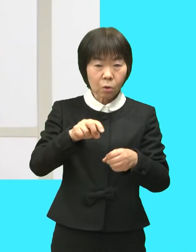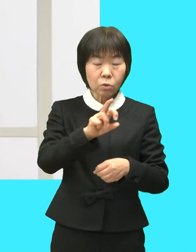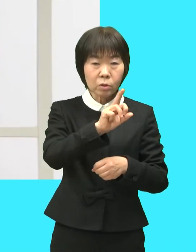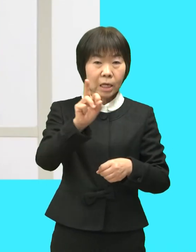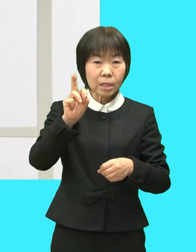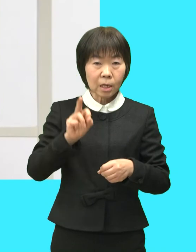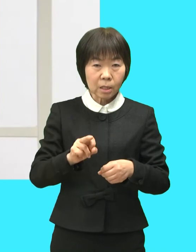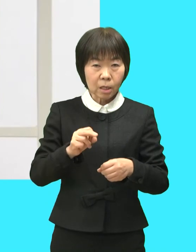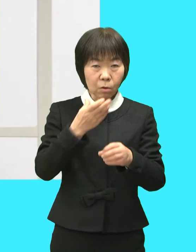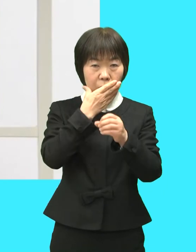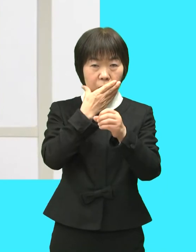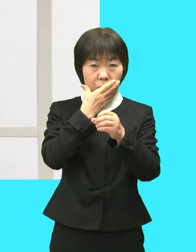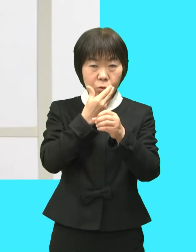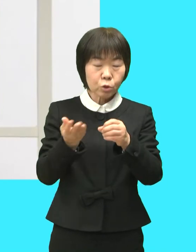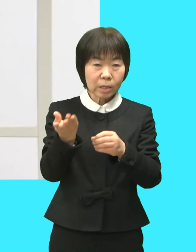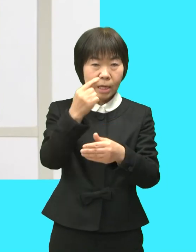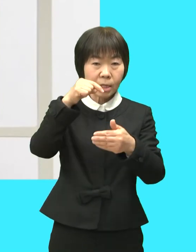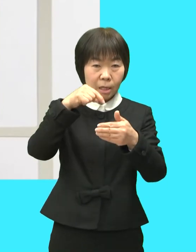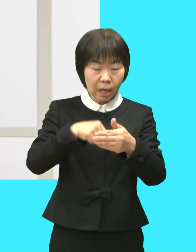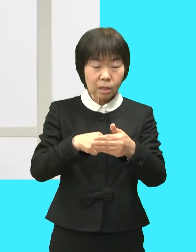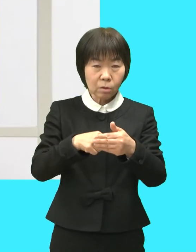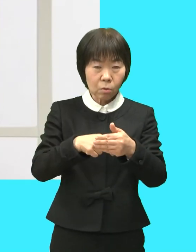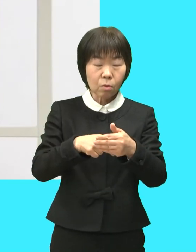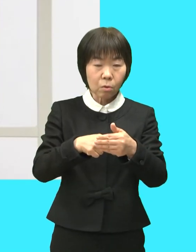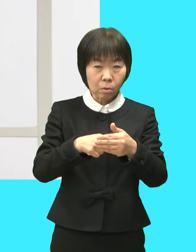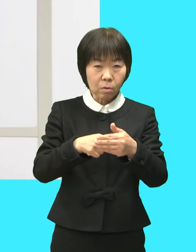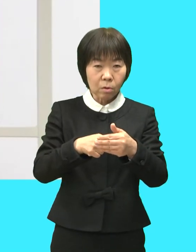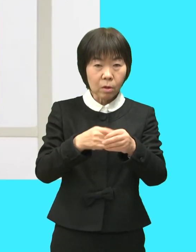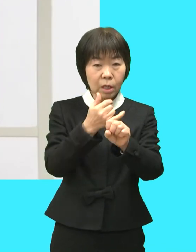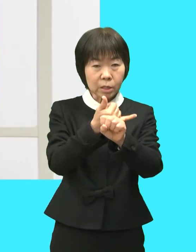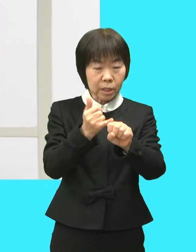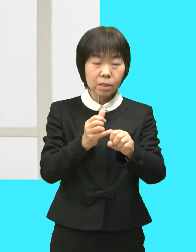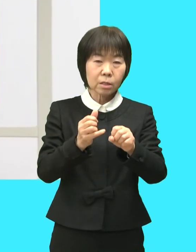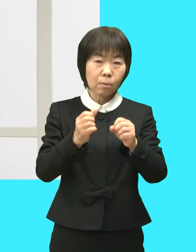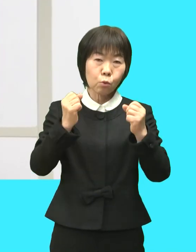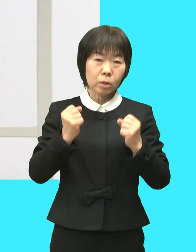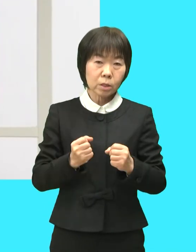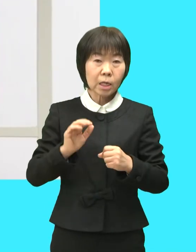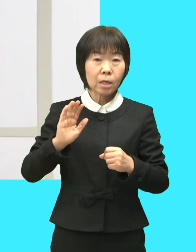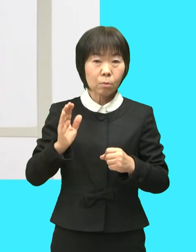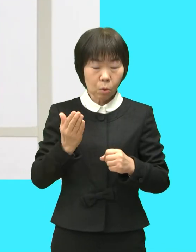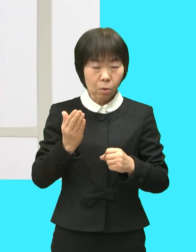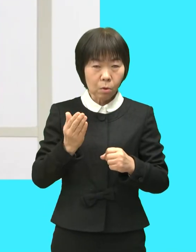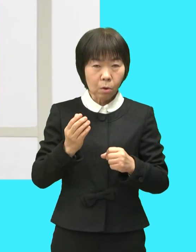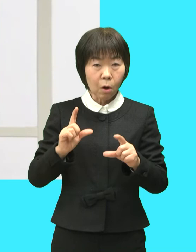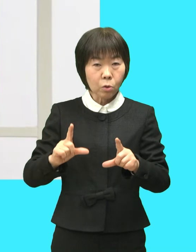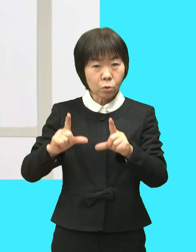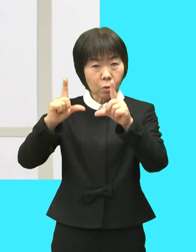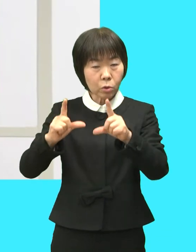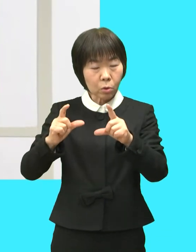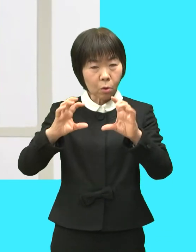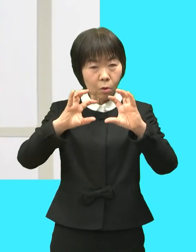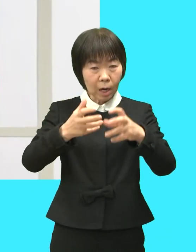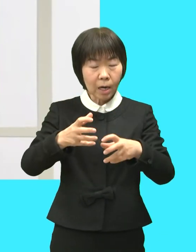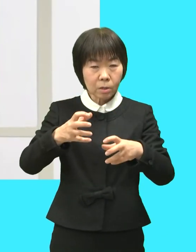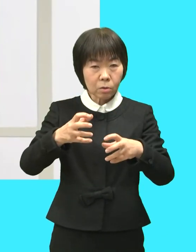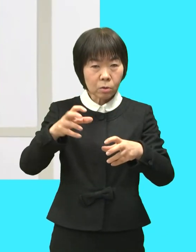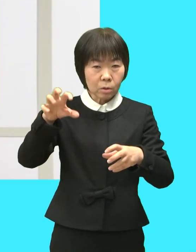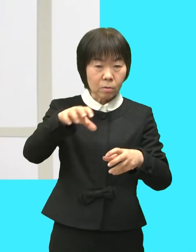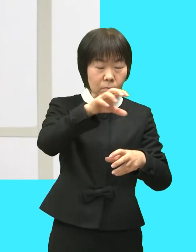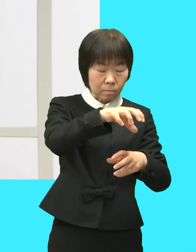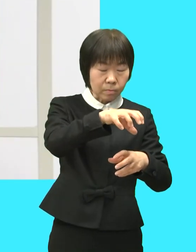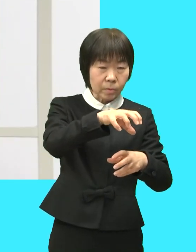ですね、福島県内の人材ももちろん活躍されているんですが、東京ですとか場合によっては海外からも含めて各地